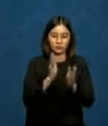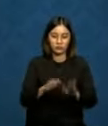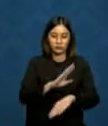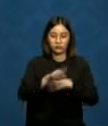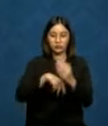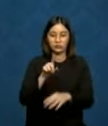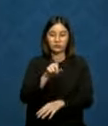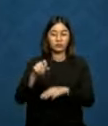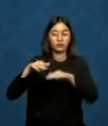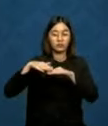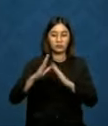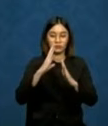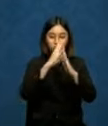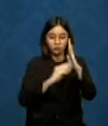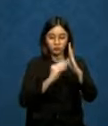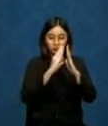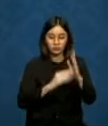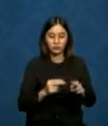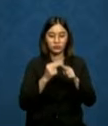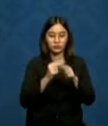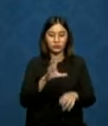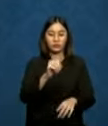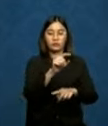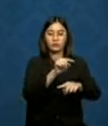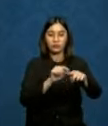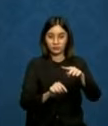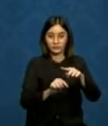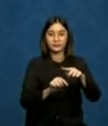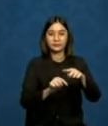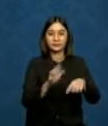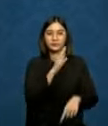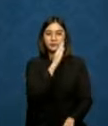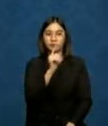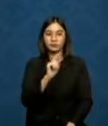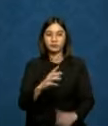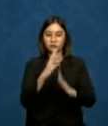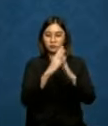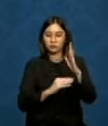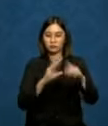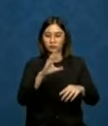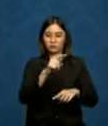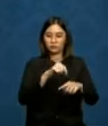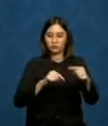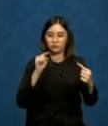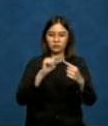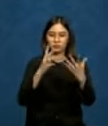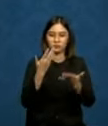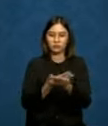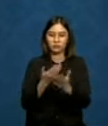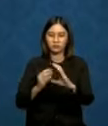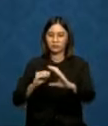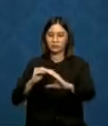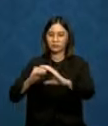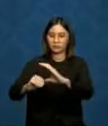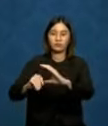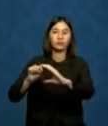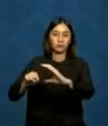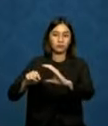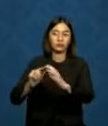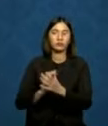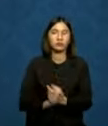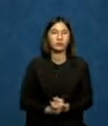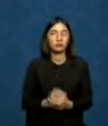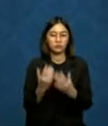นะครับต้องอบรมลูกจ้างตัวเอง 50%นะครับถ้าตัวเองอบรมไม่ถึง 50%ต้องส่งเงินเข้ากองทุนนะครับ